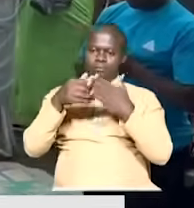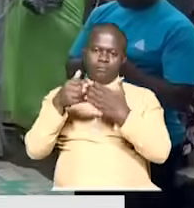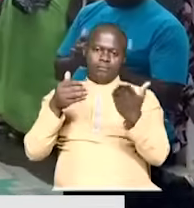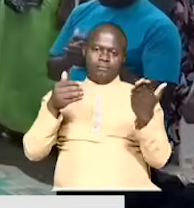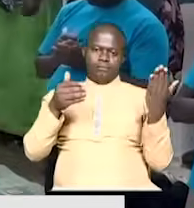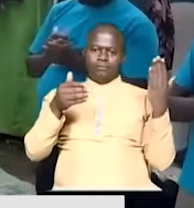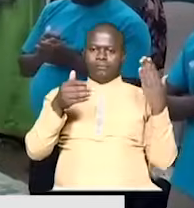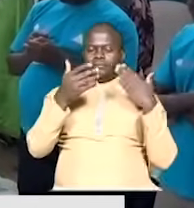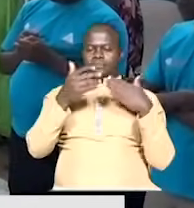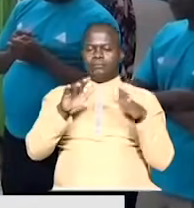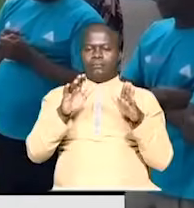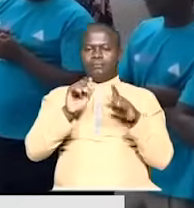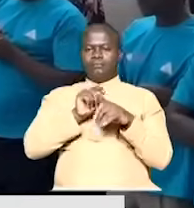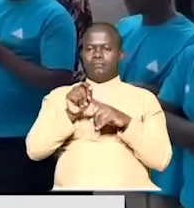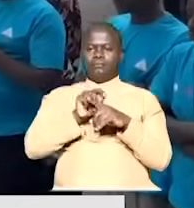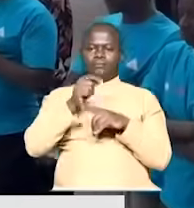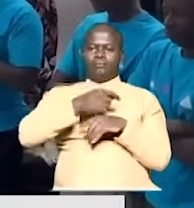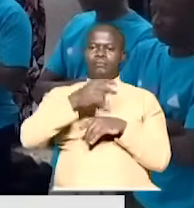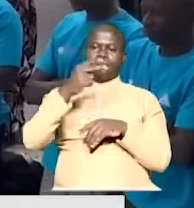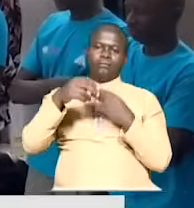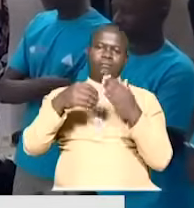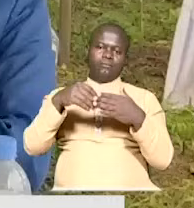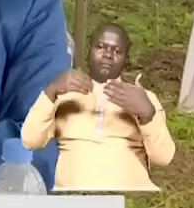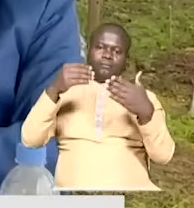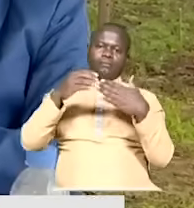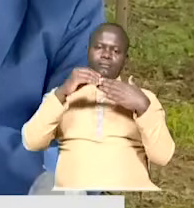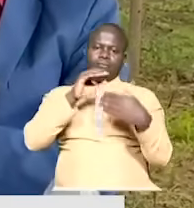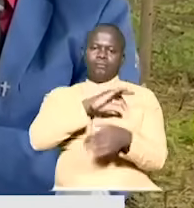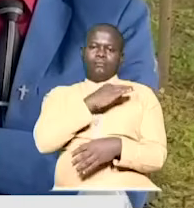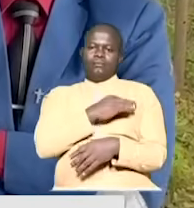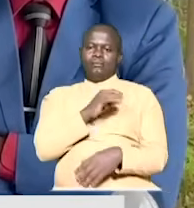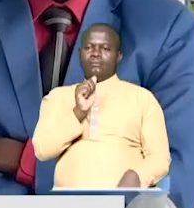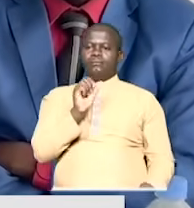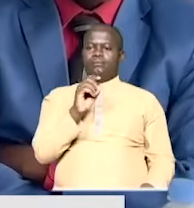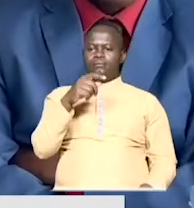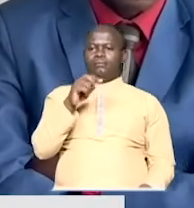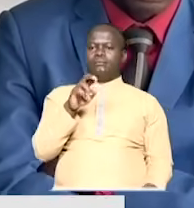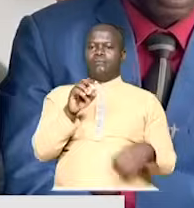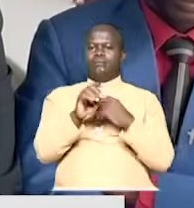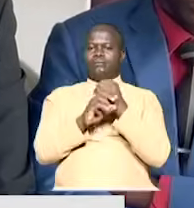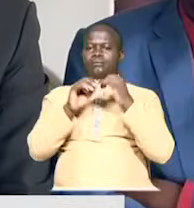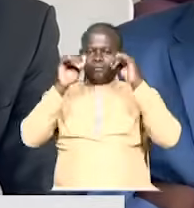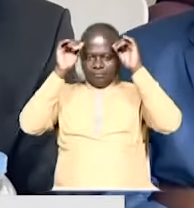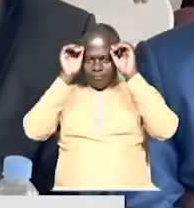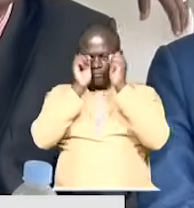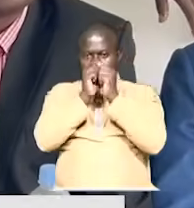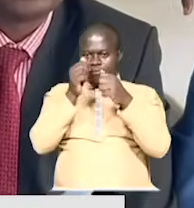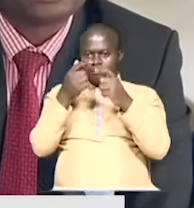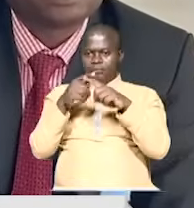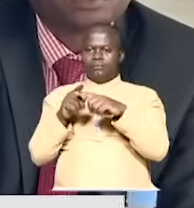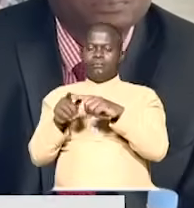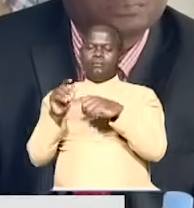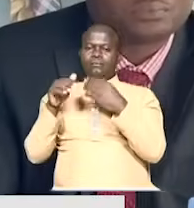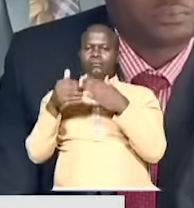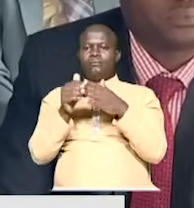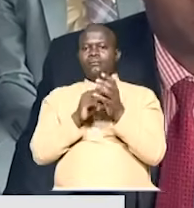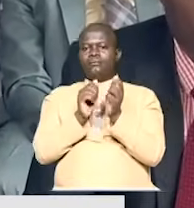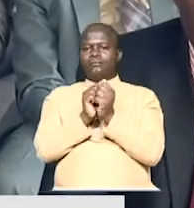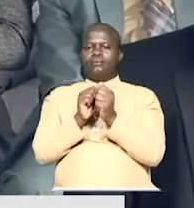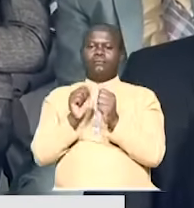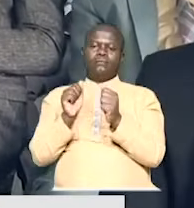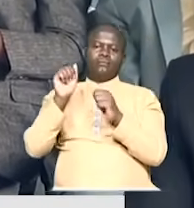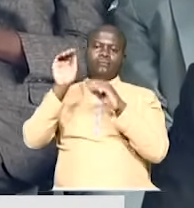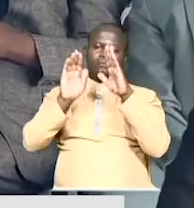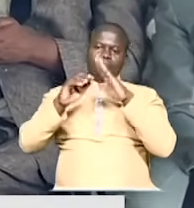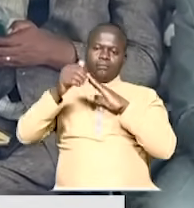mitima byabanjirijwe n'amahugurwa y'iminsi ibiri yahawe abashumba bo mu itorero ADEPR mu karere ka Nyagatare ndetse n'andi madini n'amatorero ku ruhare